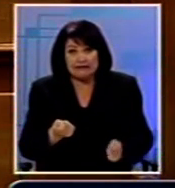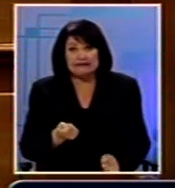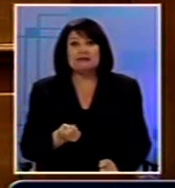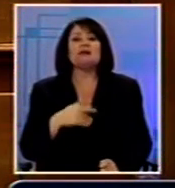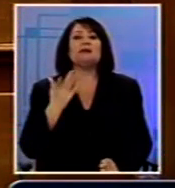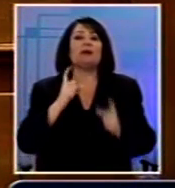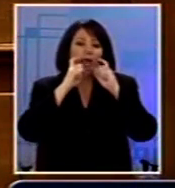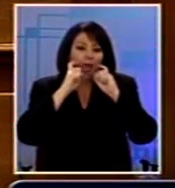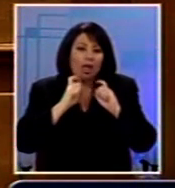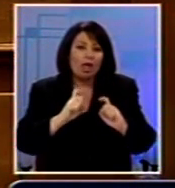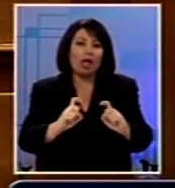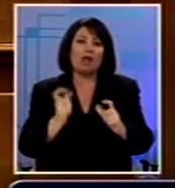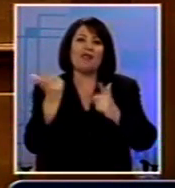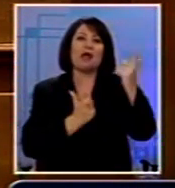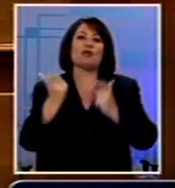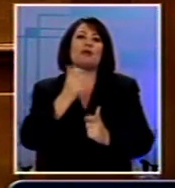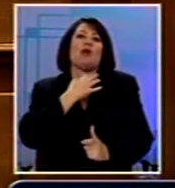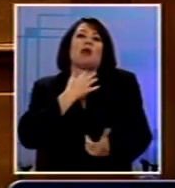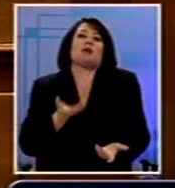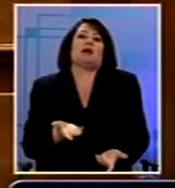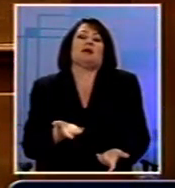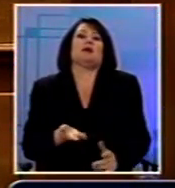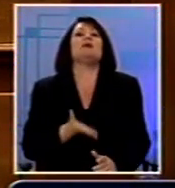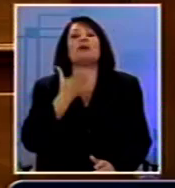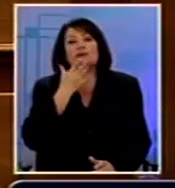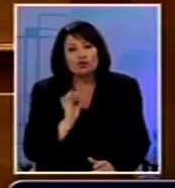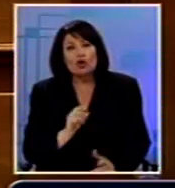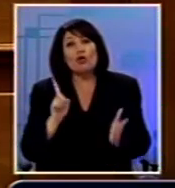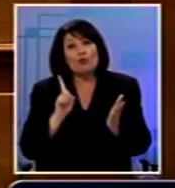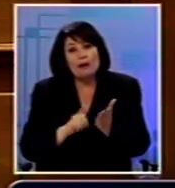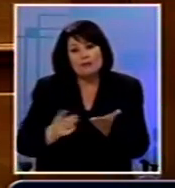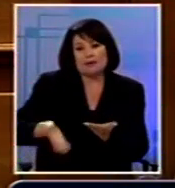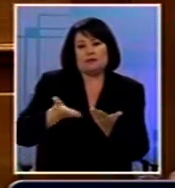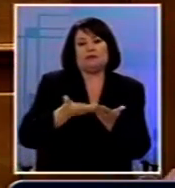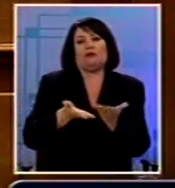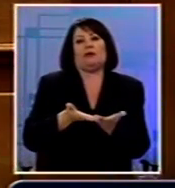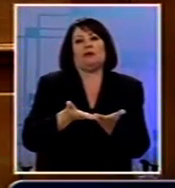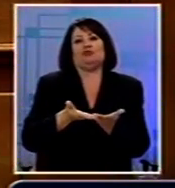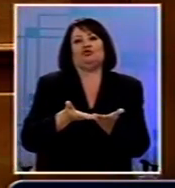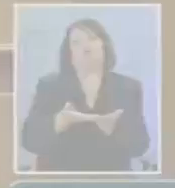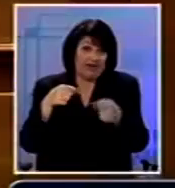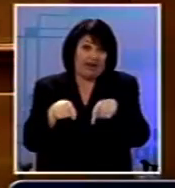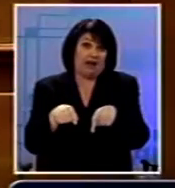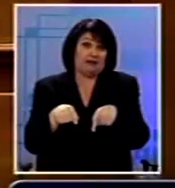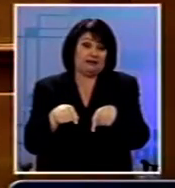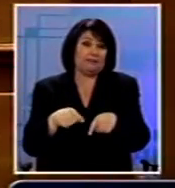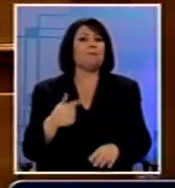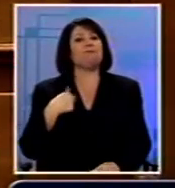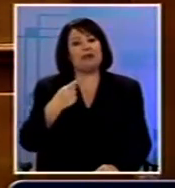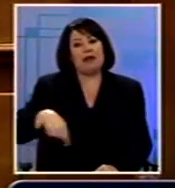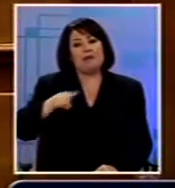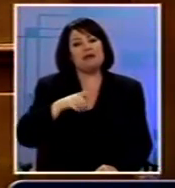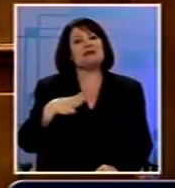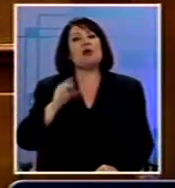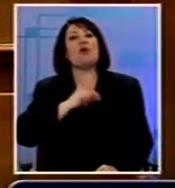απόλυτα εξαρτημένος από τους δανειστές σου. Γιατί αυτοί πρέπει να στα συντηρήσουν και δεν είναι διατεθειμένοι. Εμείς θέλουμε